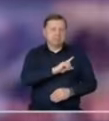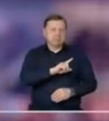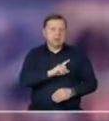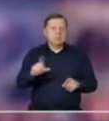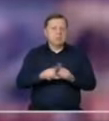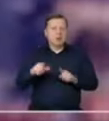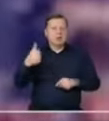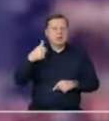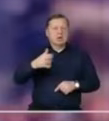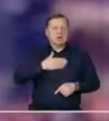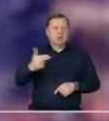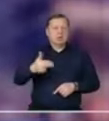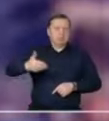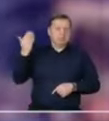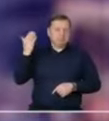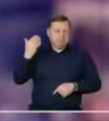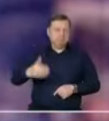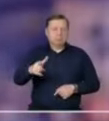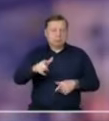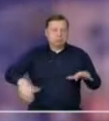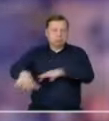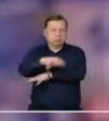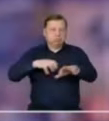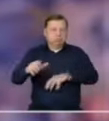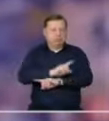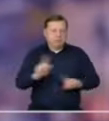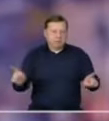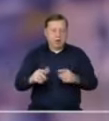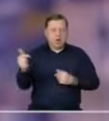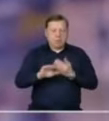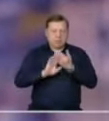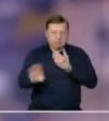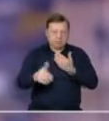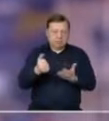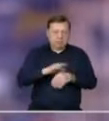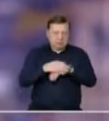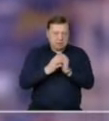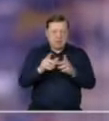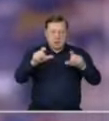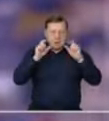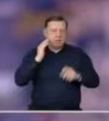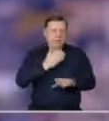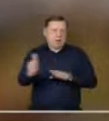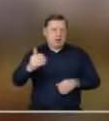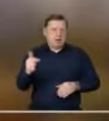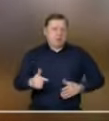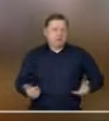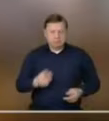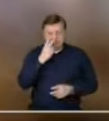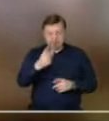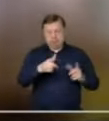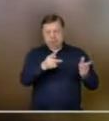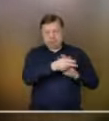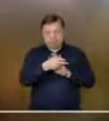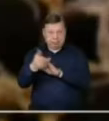skrupówek z poprzedniego weekendu. Wszędzie, także tam, obowiązuje dystans społeczny, dezynfekcja i noszenie maseczek. Te zdjęcia obiegły